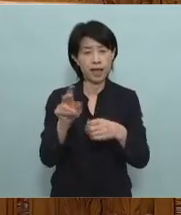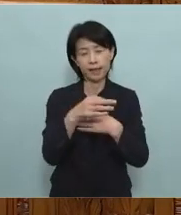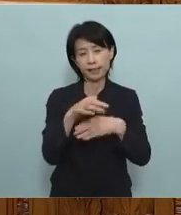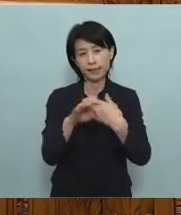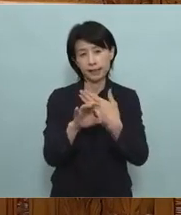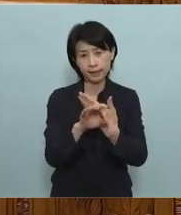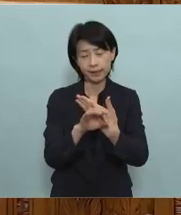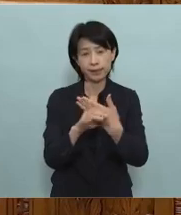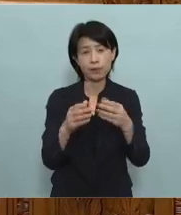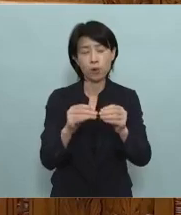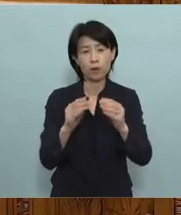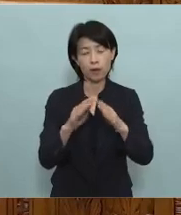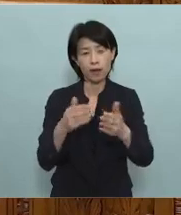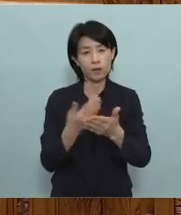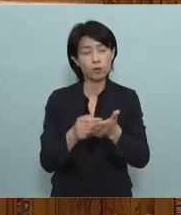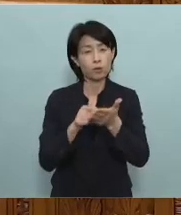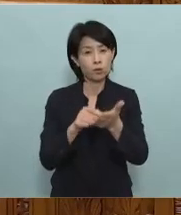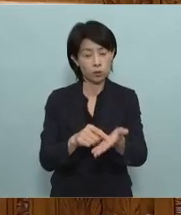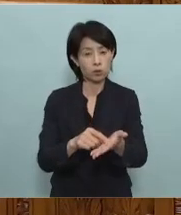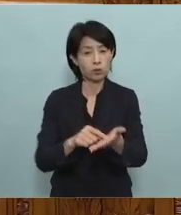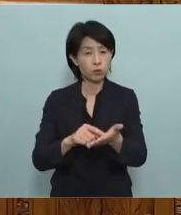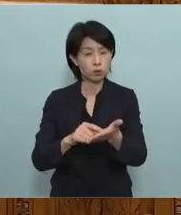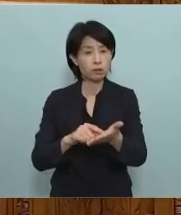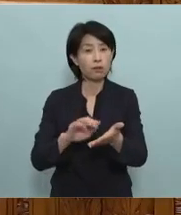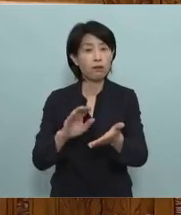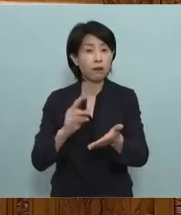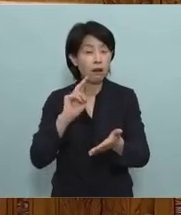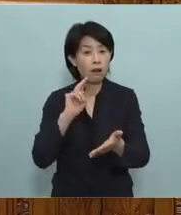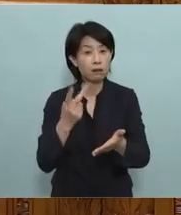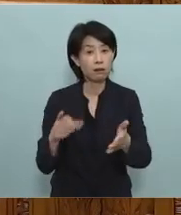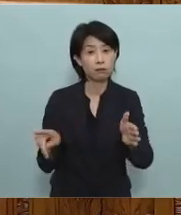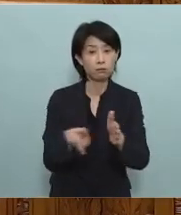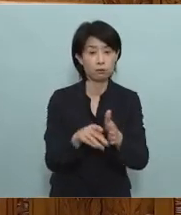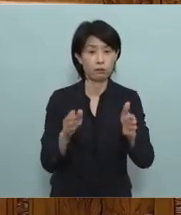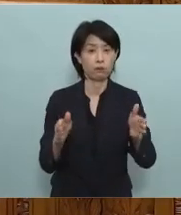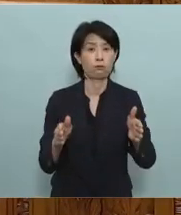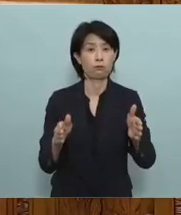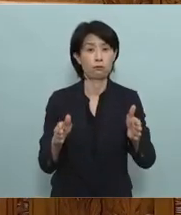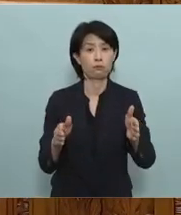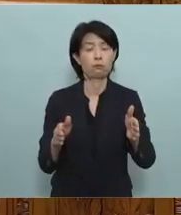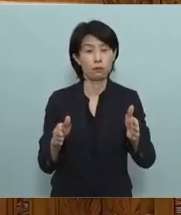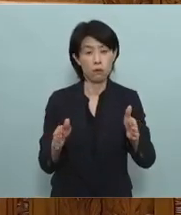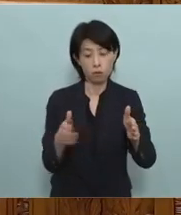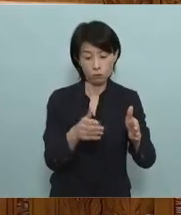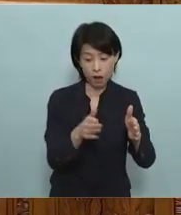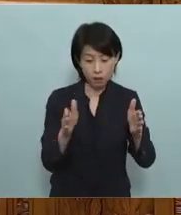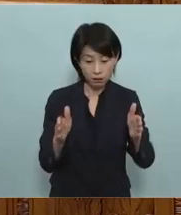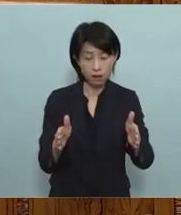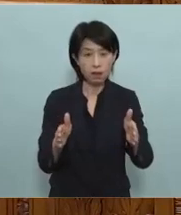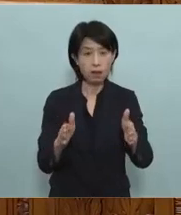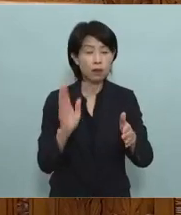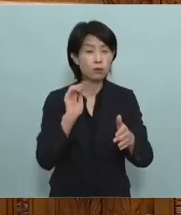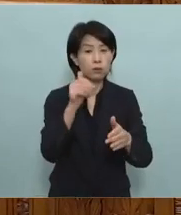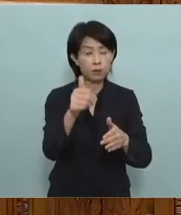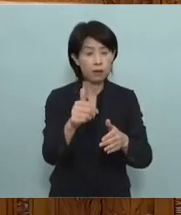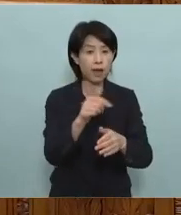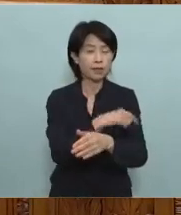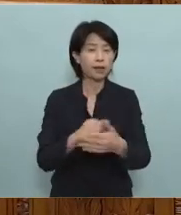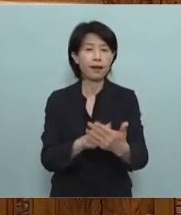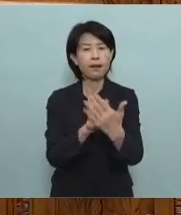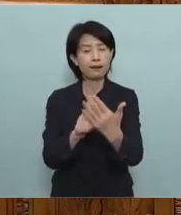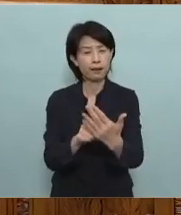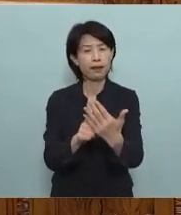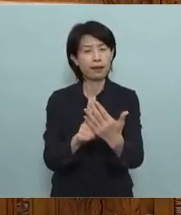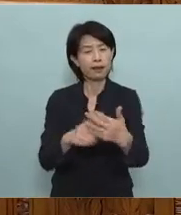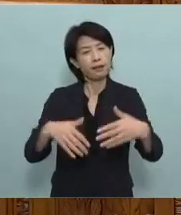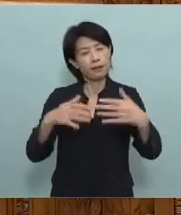を内閣に求めてからすでに2ヶ月近い時間が過ぎています。この間、総理は記者会見でメディアの前